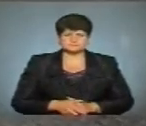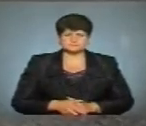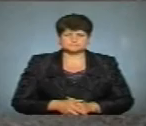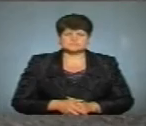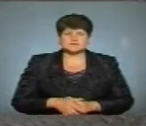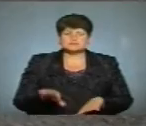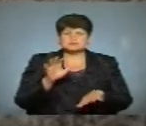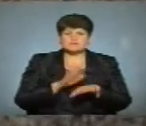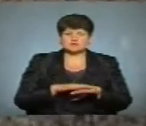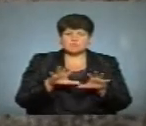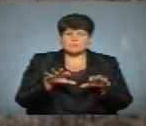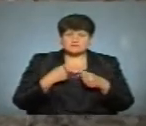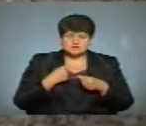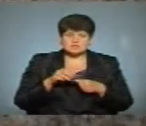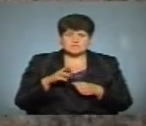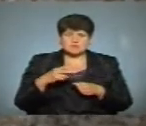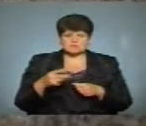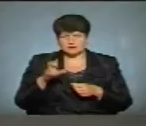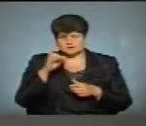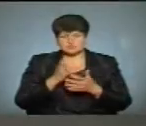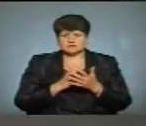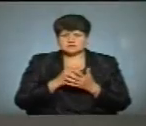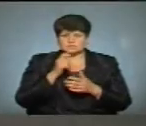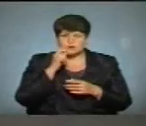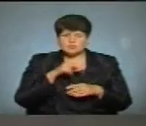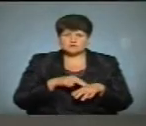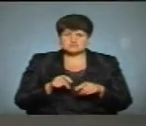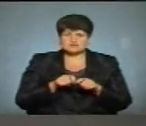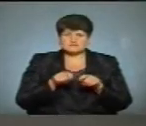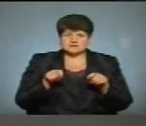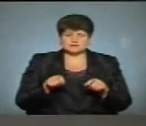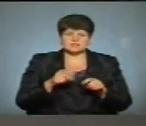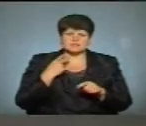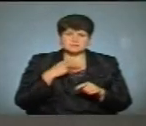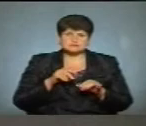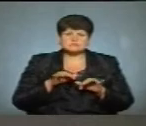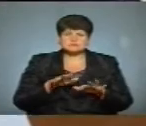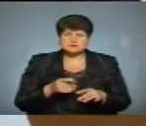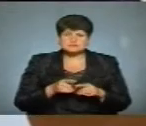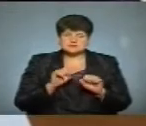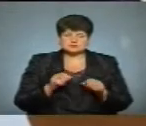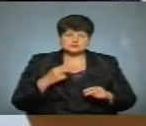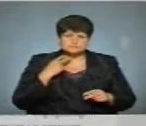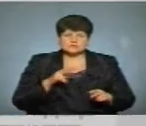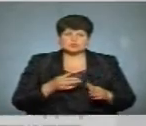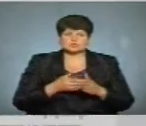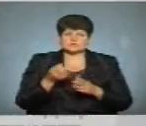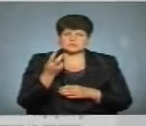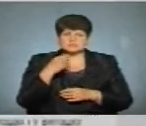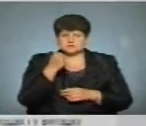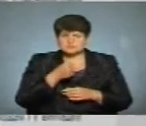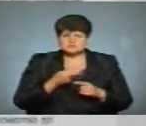За фактом привласнення майна Держрезерву України, поліція відкрила кримінальне провадження. За це винних можуть ув'язнити до 12 років. Про це на